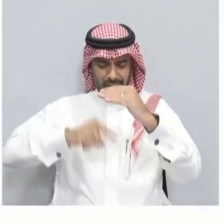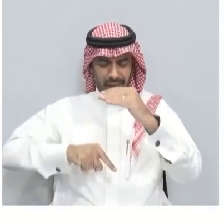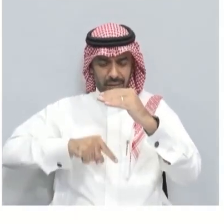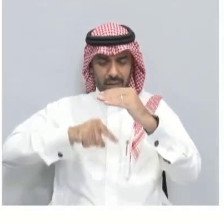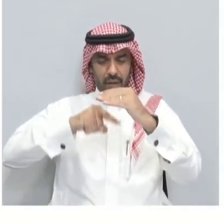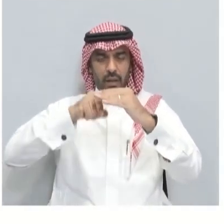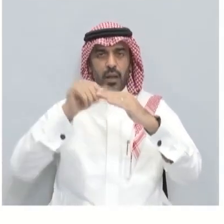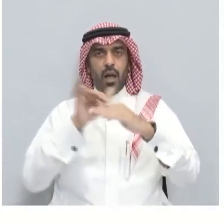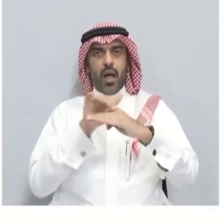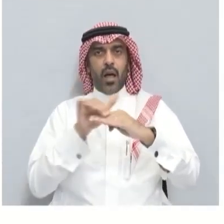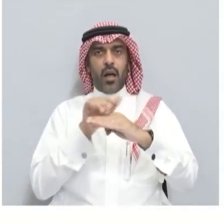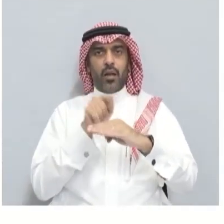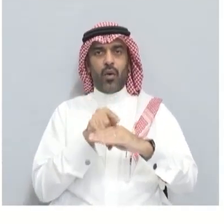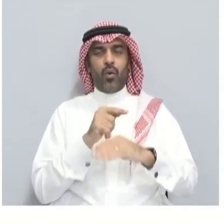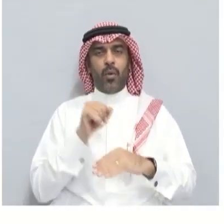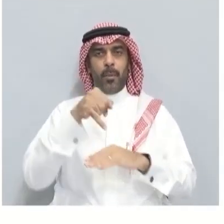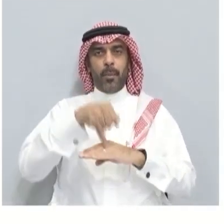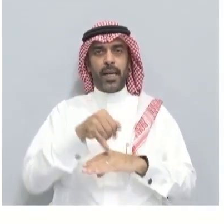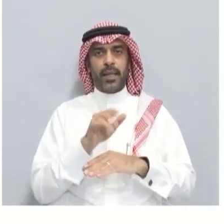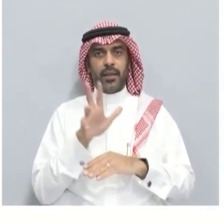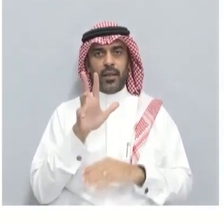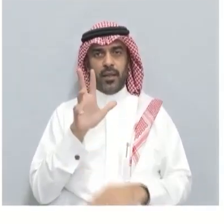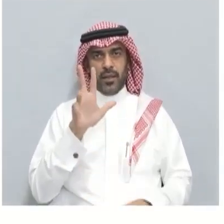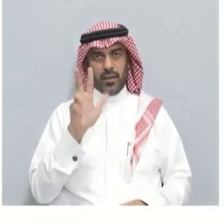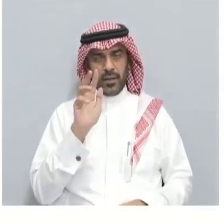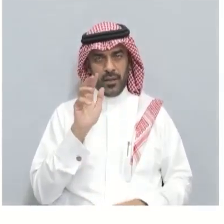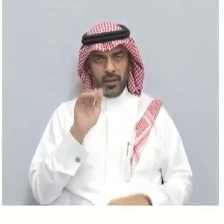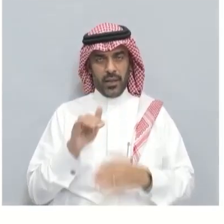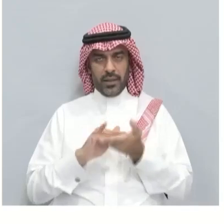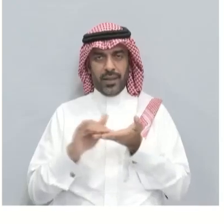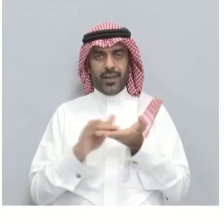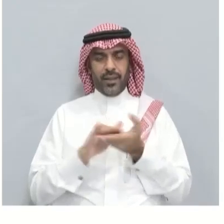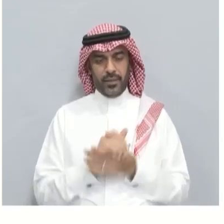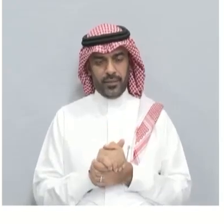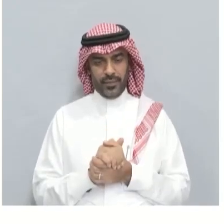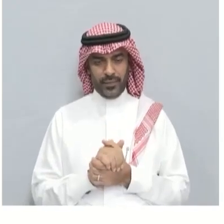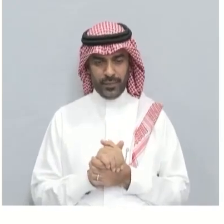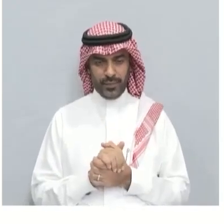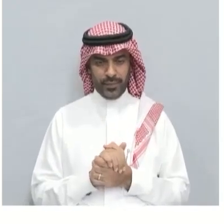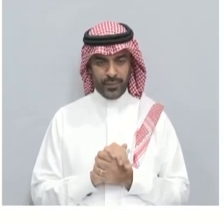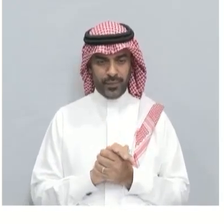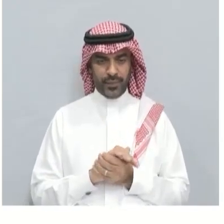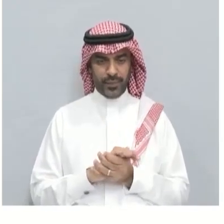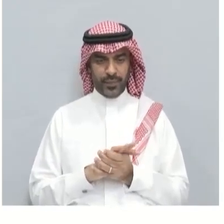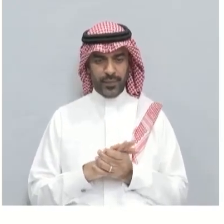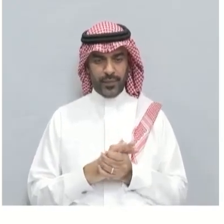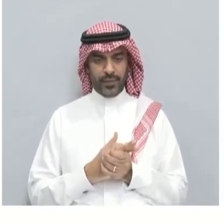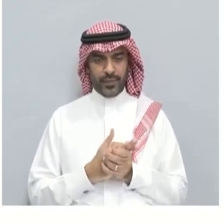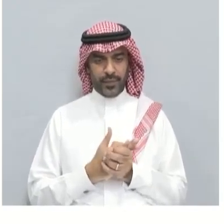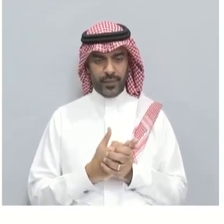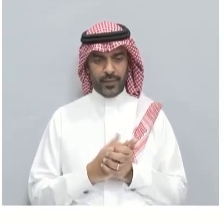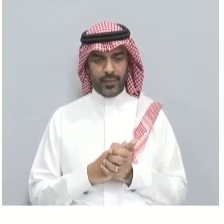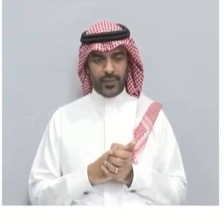اذا النقطه تقع على سطح الارض واقعه فوق البؤره ماذا مباشره ركزوا معي الان حدث الزلزال في